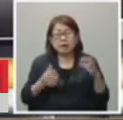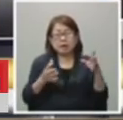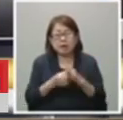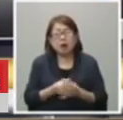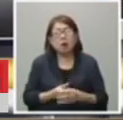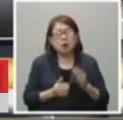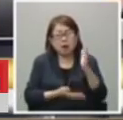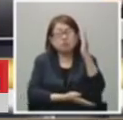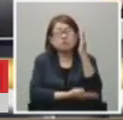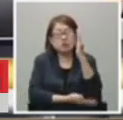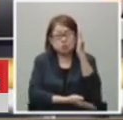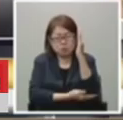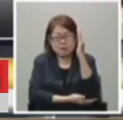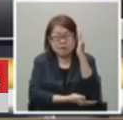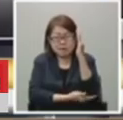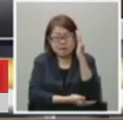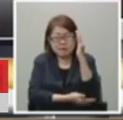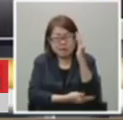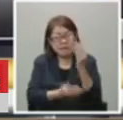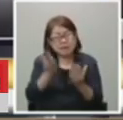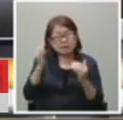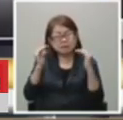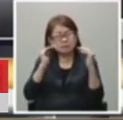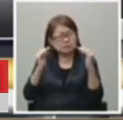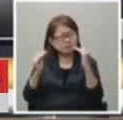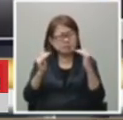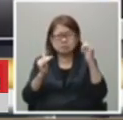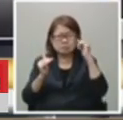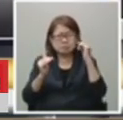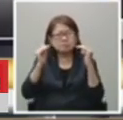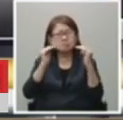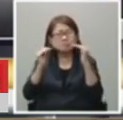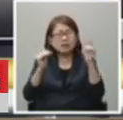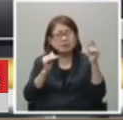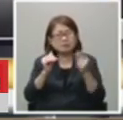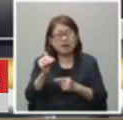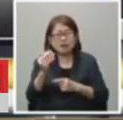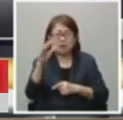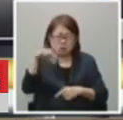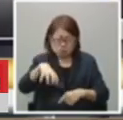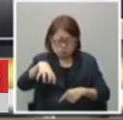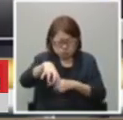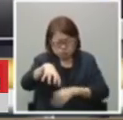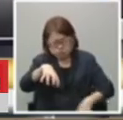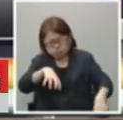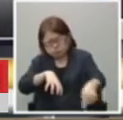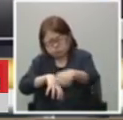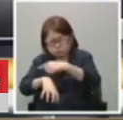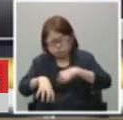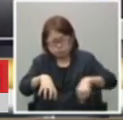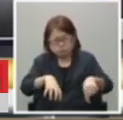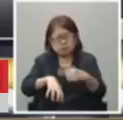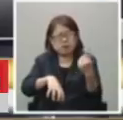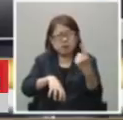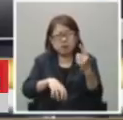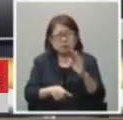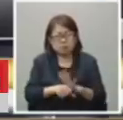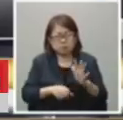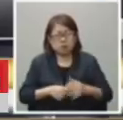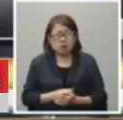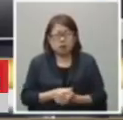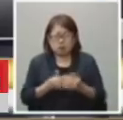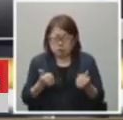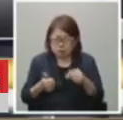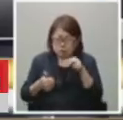ฉยๆเพราะว่าอะไรรู้ไหมครับท่านประธานที่เคารพครับประชาธิปไตยหรือว่าอนุสาวรีย์ที่เราตั้งกันไว้เนี่ยนะครับเป็นการย้ำเ